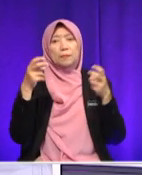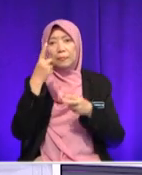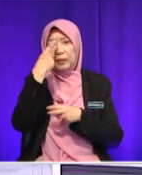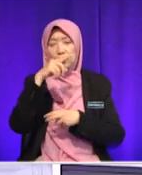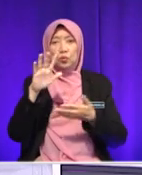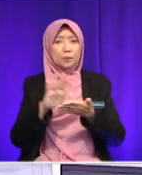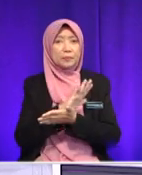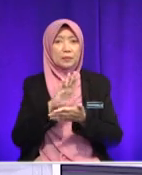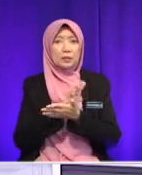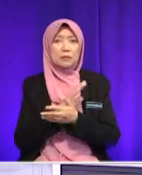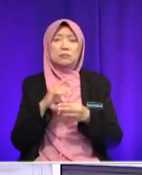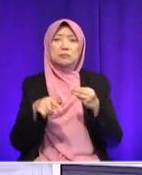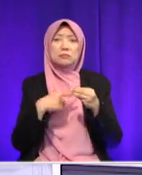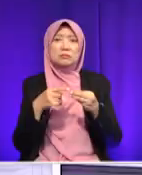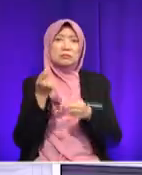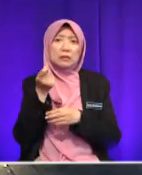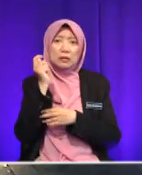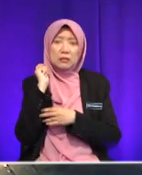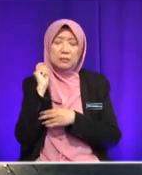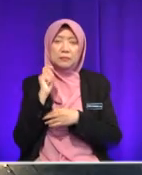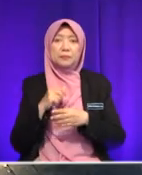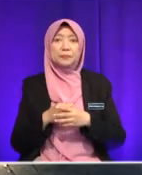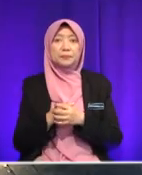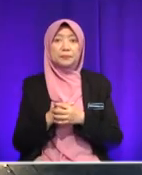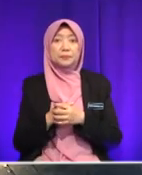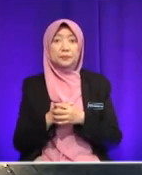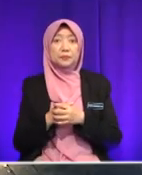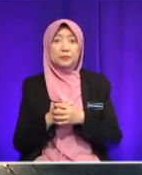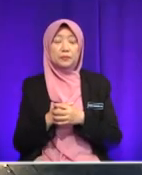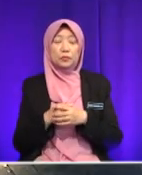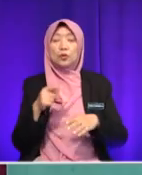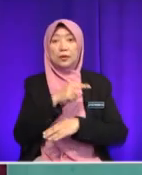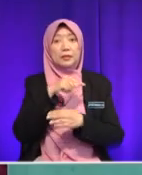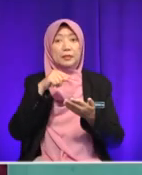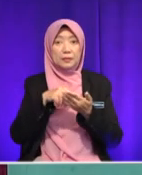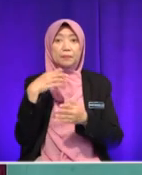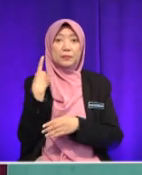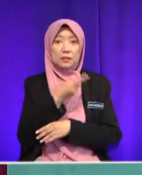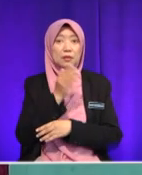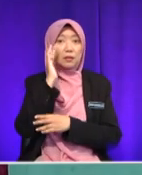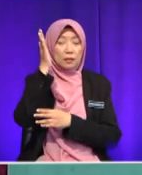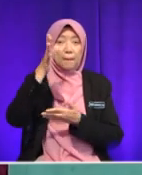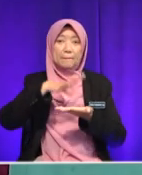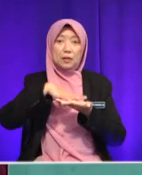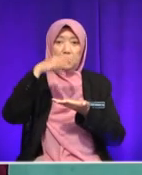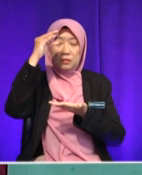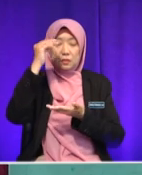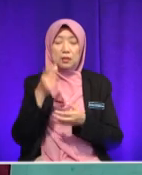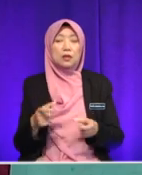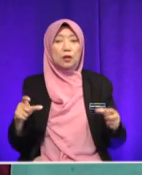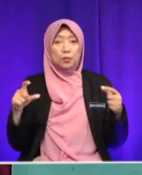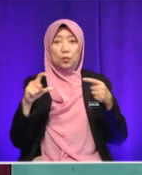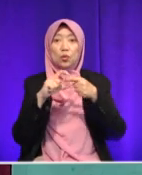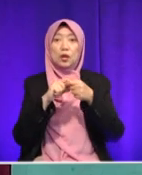saya dah lipat-lipatkan sebentar tadi Cikgu? Okey, baik. Nisa, hari ini kita akan mempelajari gabungan